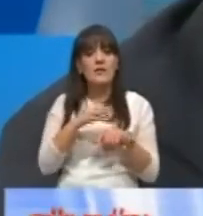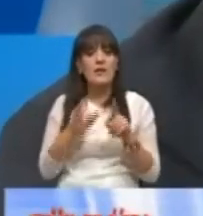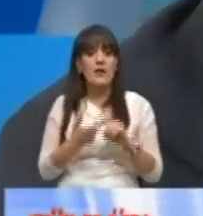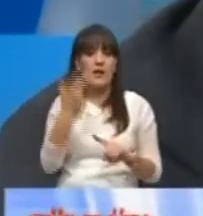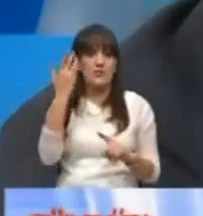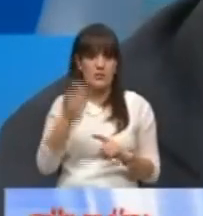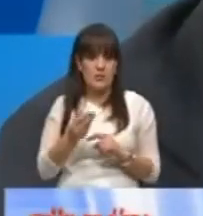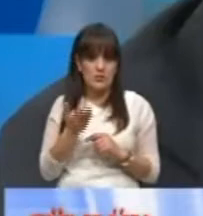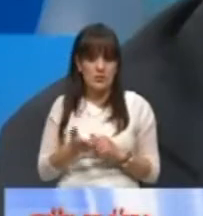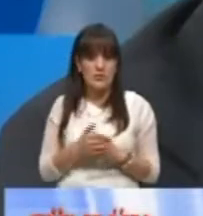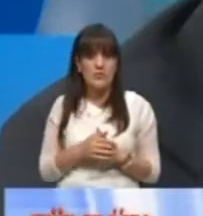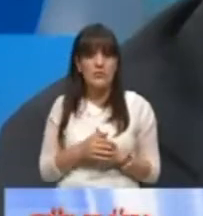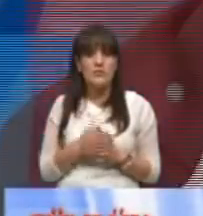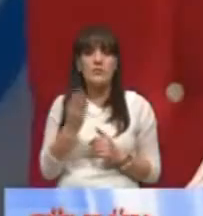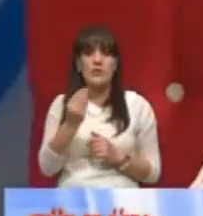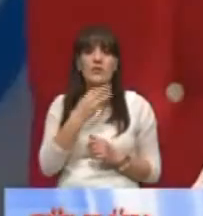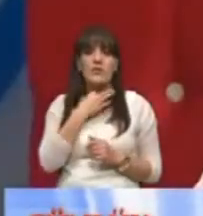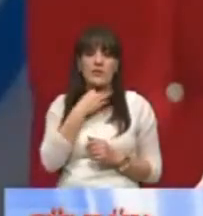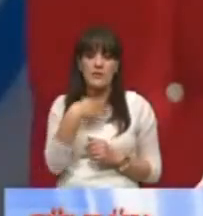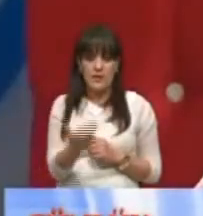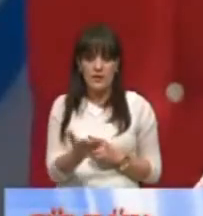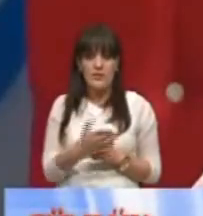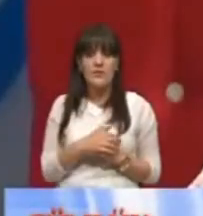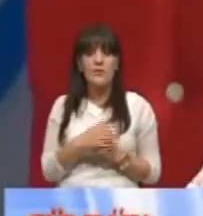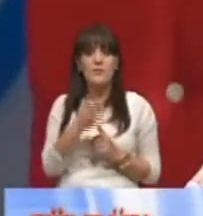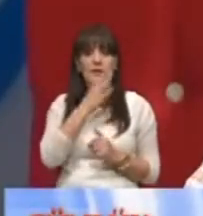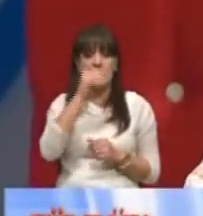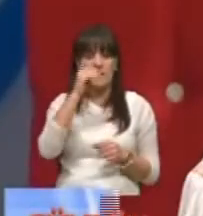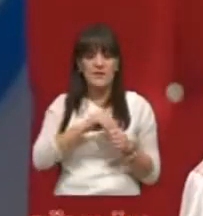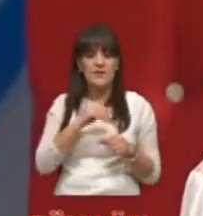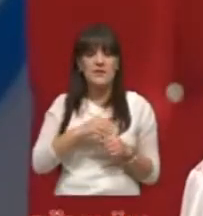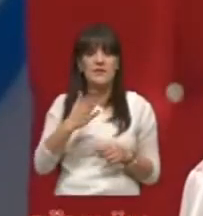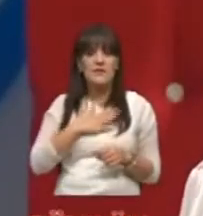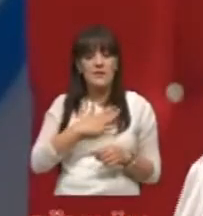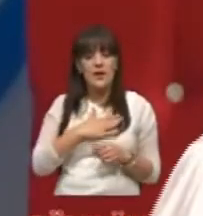ortadan kaldırmış olursunuz. Peki efendim. Çok teşekkür ediyoruz. Ben teşekkür ederim. Sağ olun. Çok sağ olun. Var olun. Çok teşekkür.